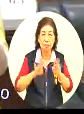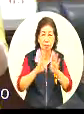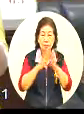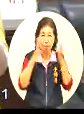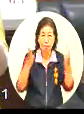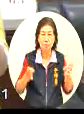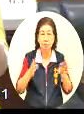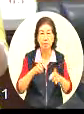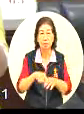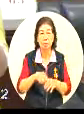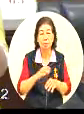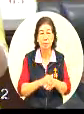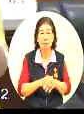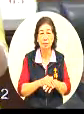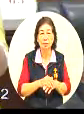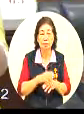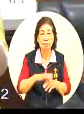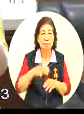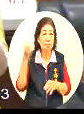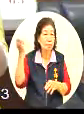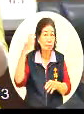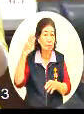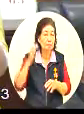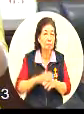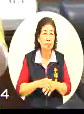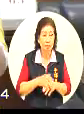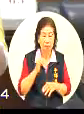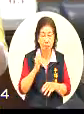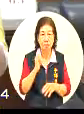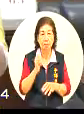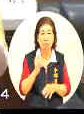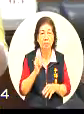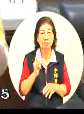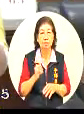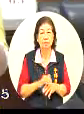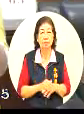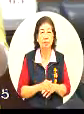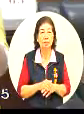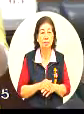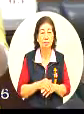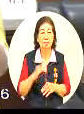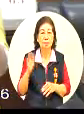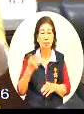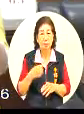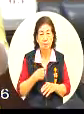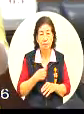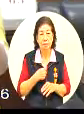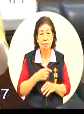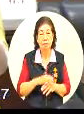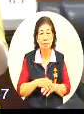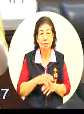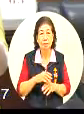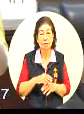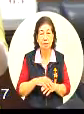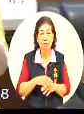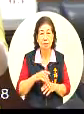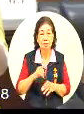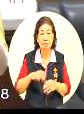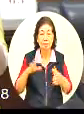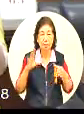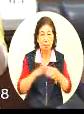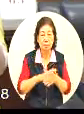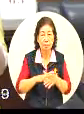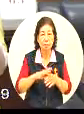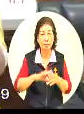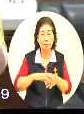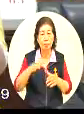席是觉得哦，这听起来哦是很不错的哈、哦。但是本席有跟一些哦文史工作室一